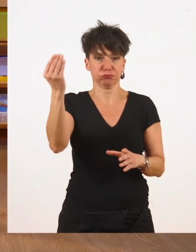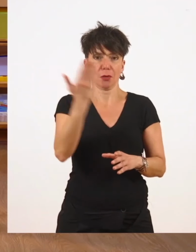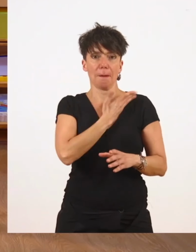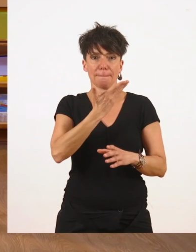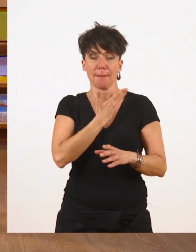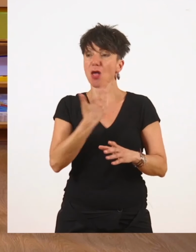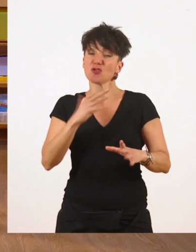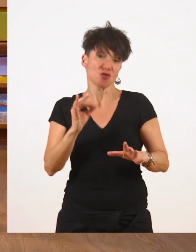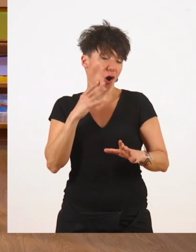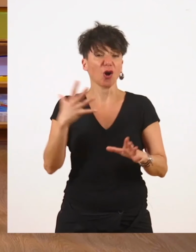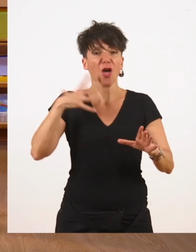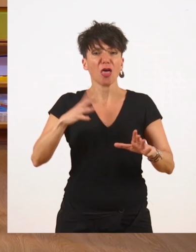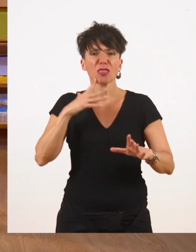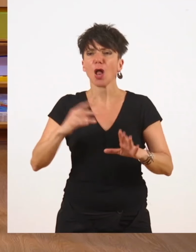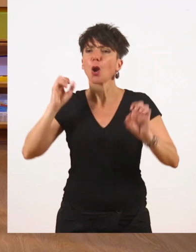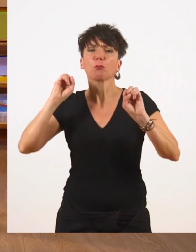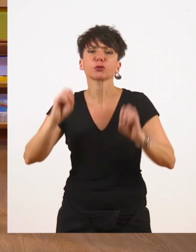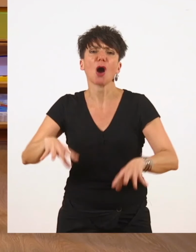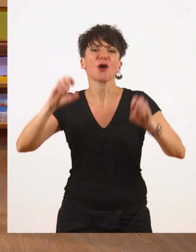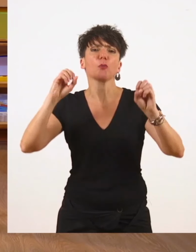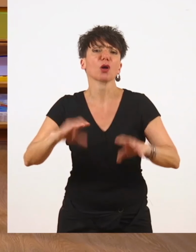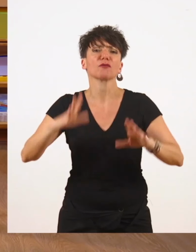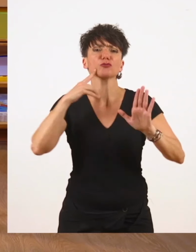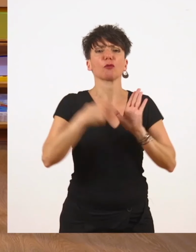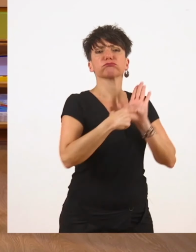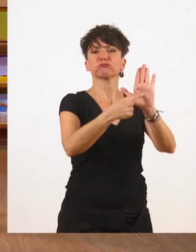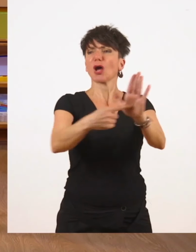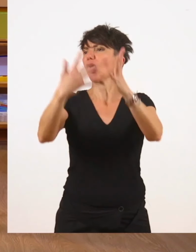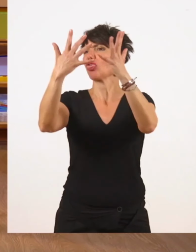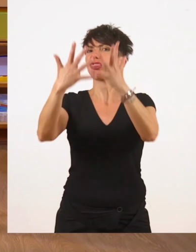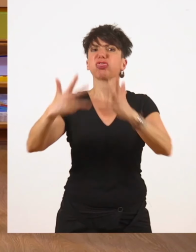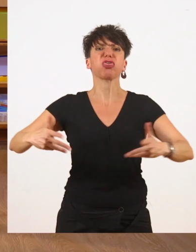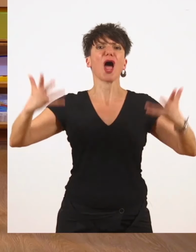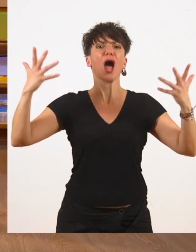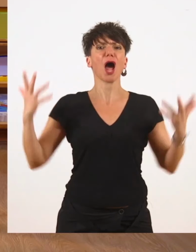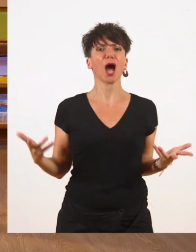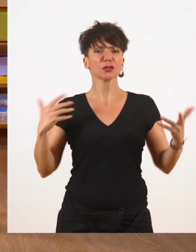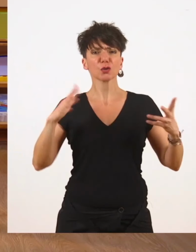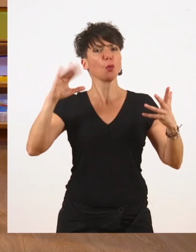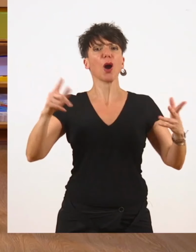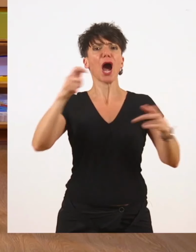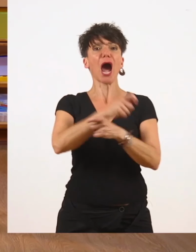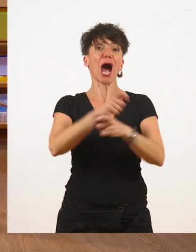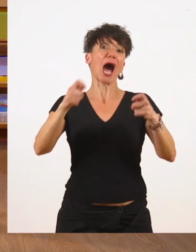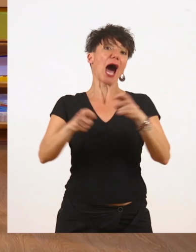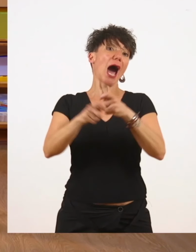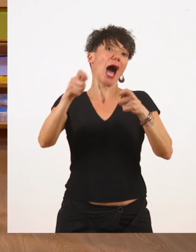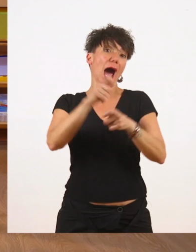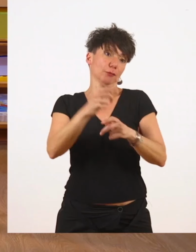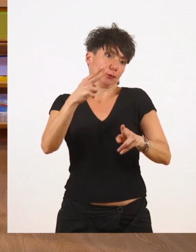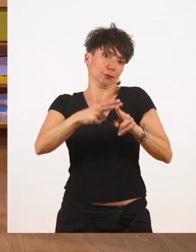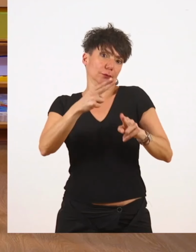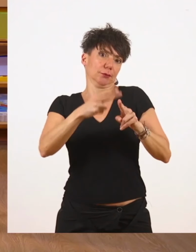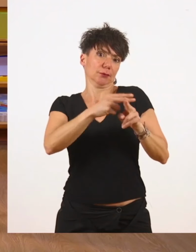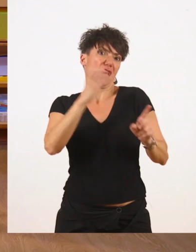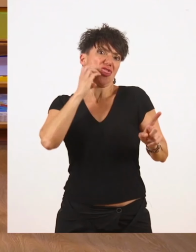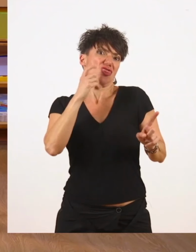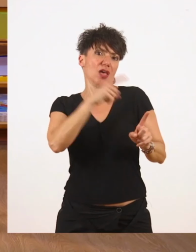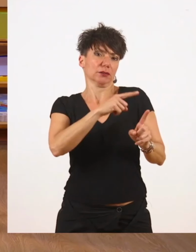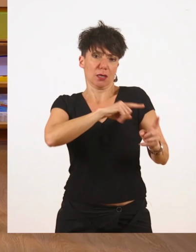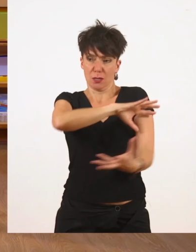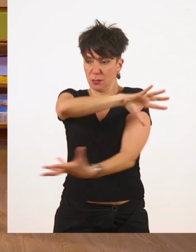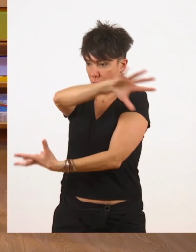πρόβες μέσα στο δάσος, για να παρουσιάσουν ένα θεατρικό έργο στις γάμους του Θησέα και της Υπολίτης. Όλοι αυτοί